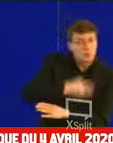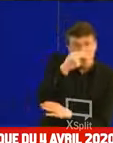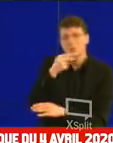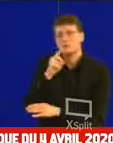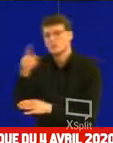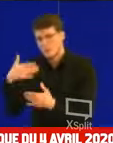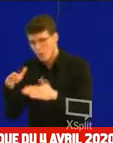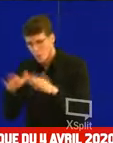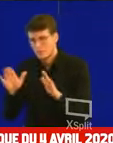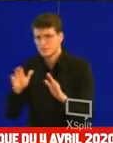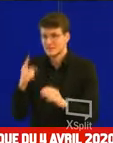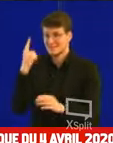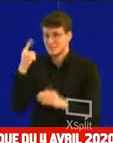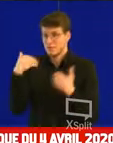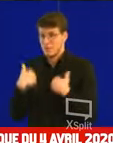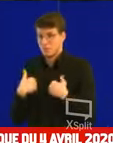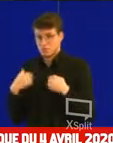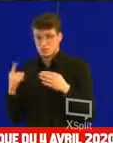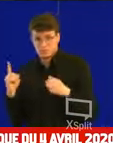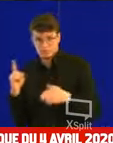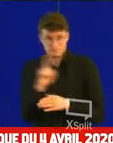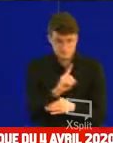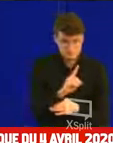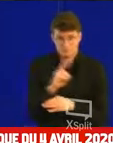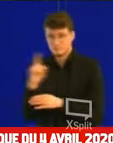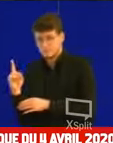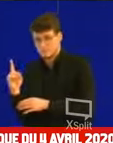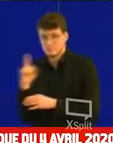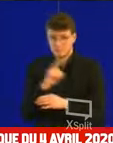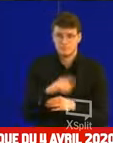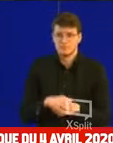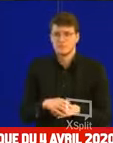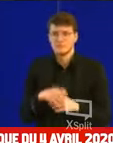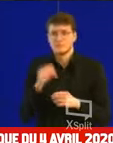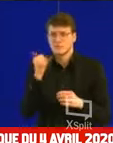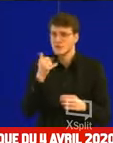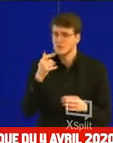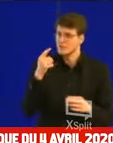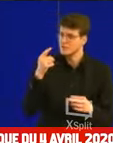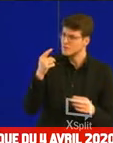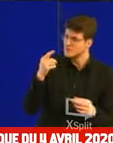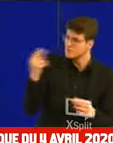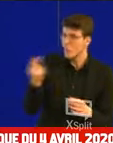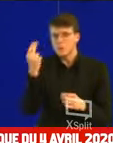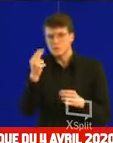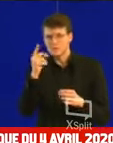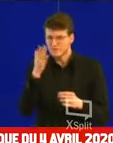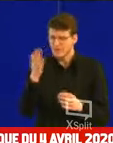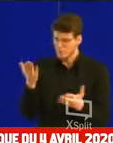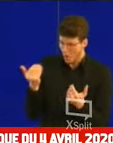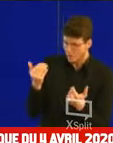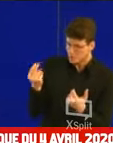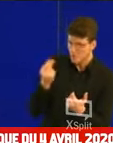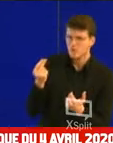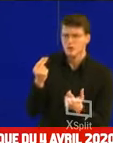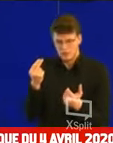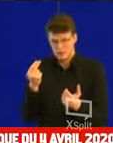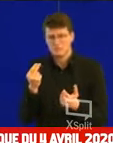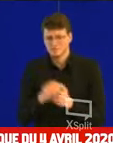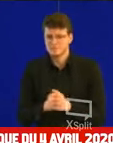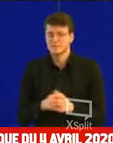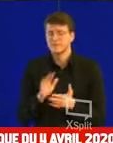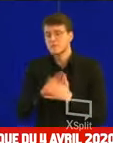des matériaux notre idée est d une manière un contact comme relève m car au calice du